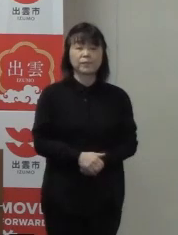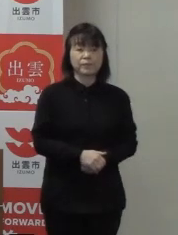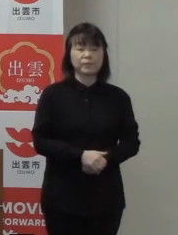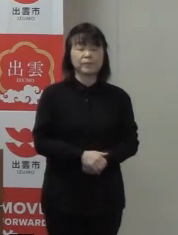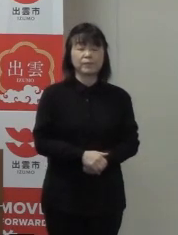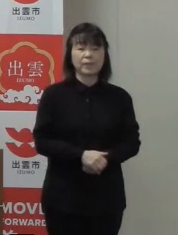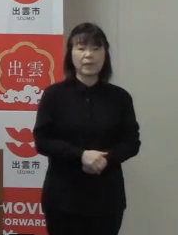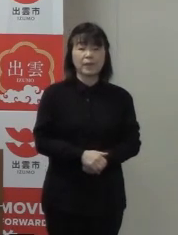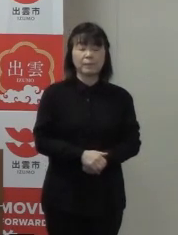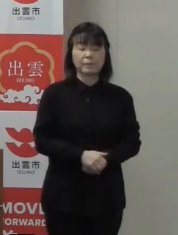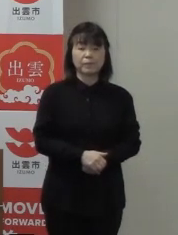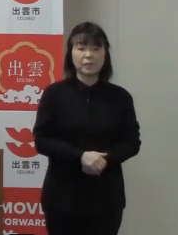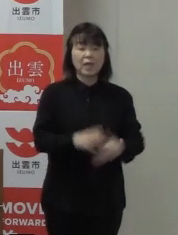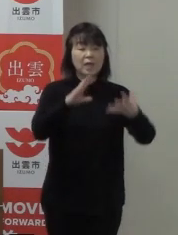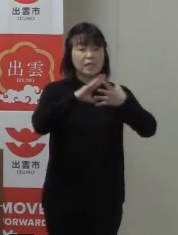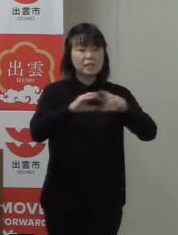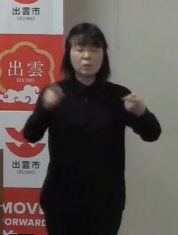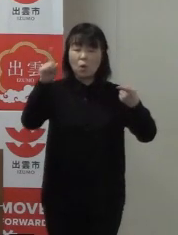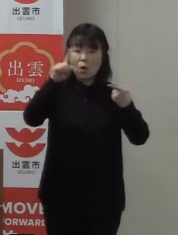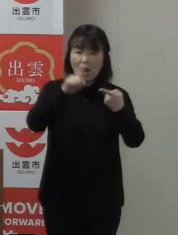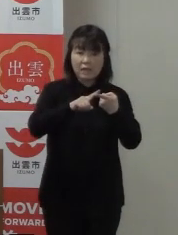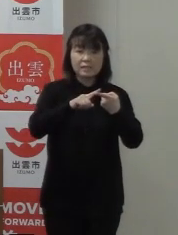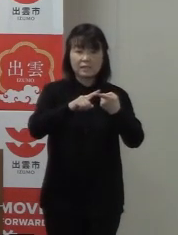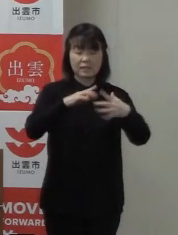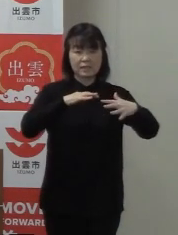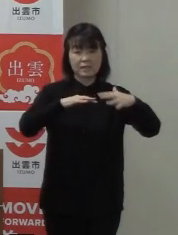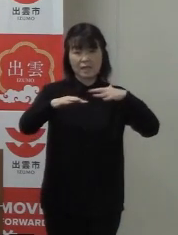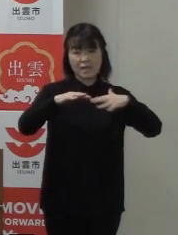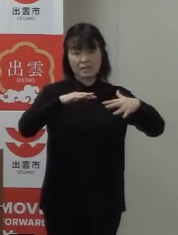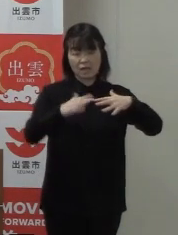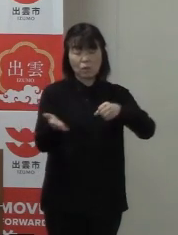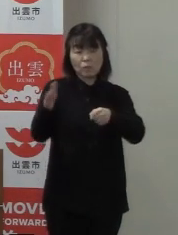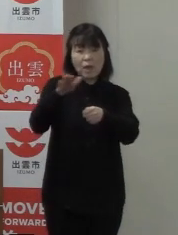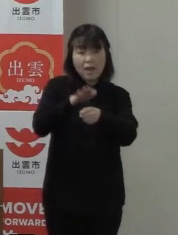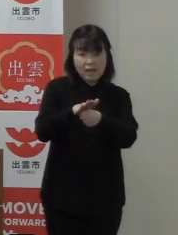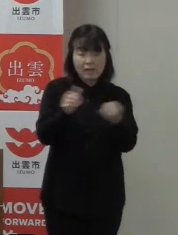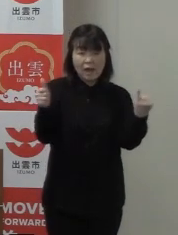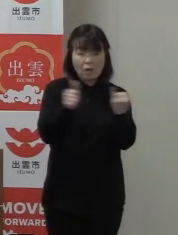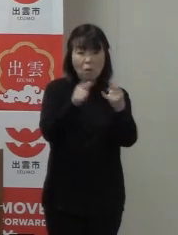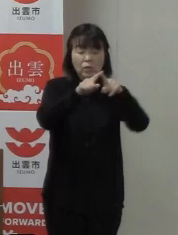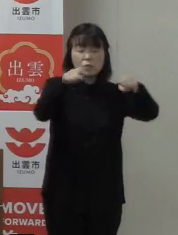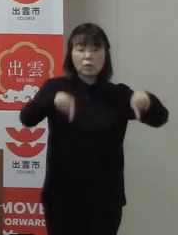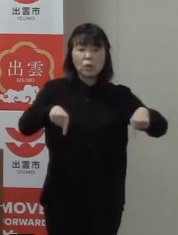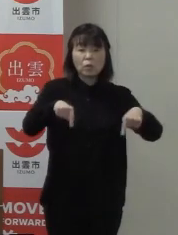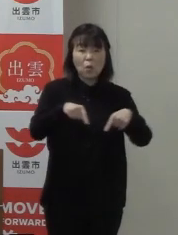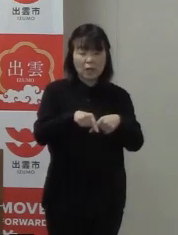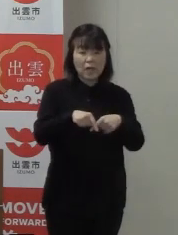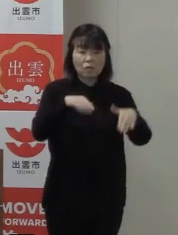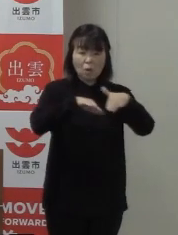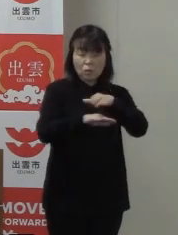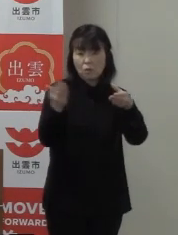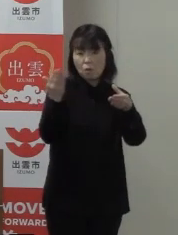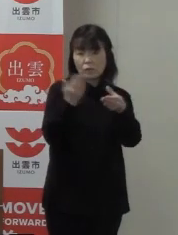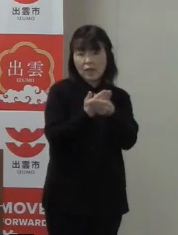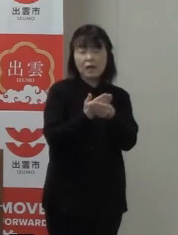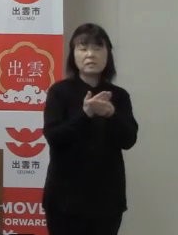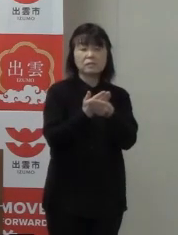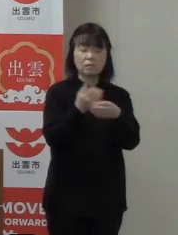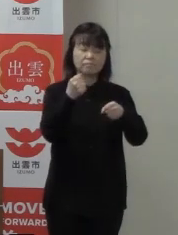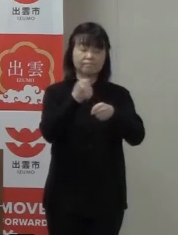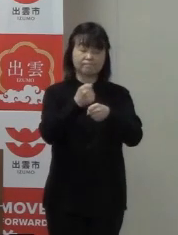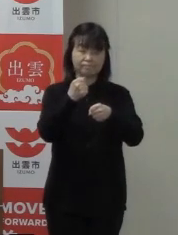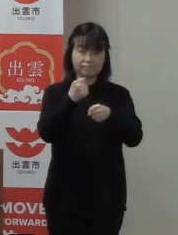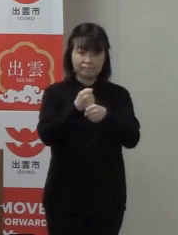より出雲らしいデザインの婚姻届および保存台紙のセット出雲婚を作成